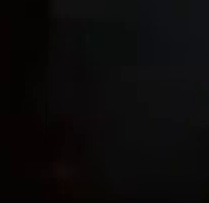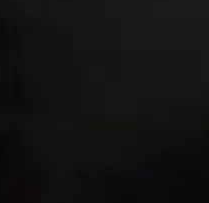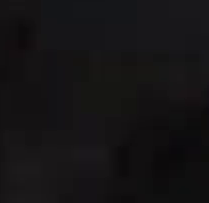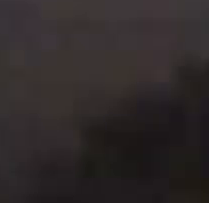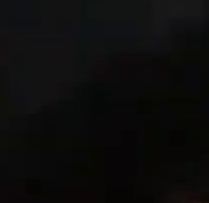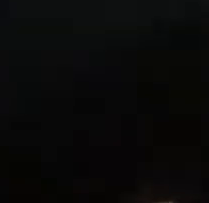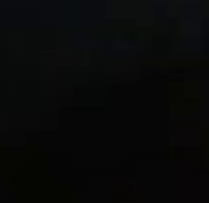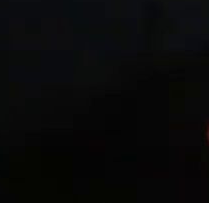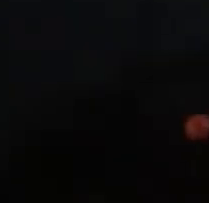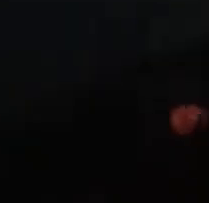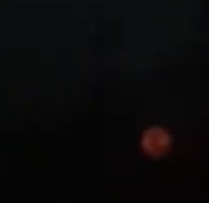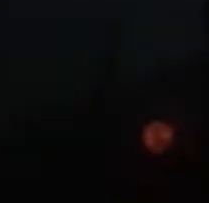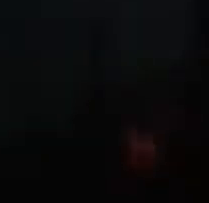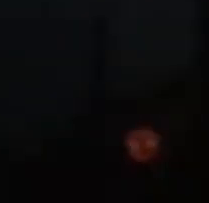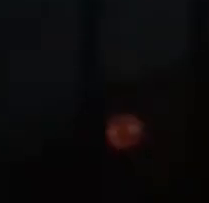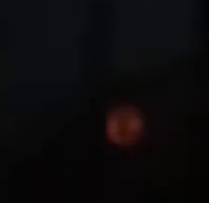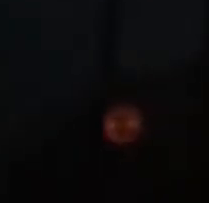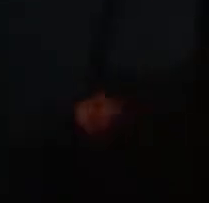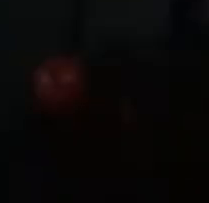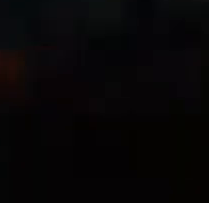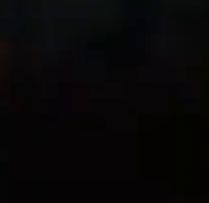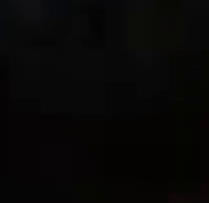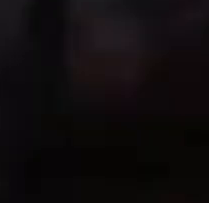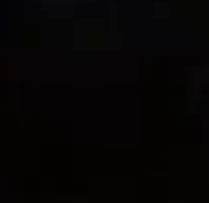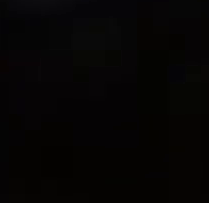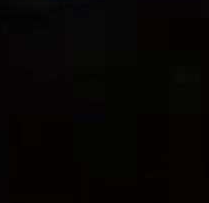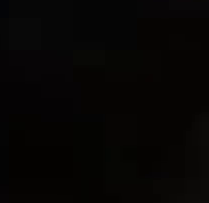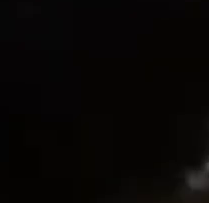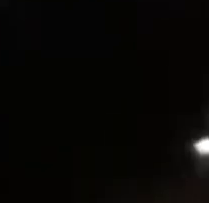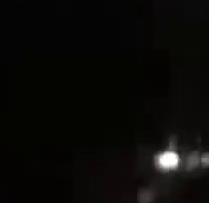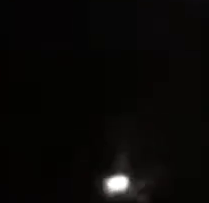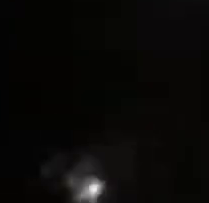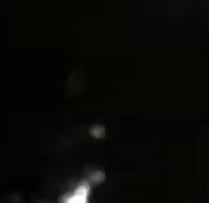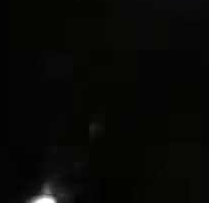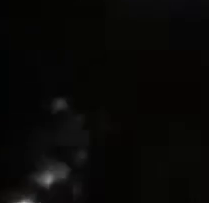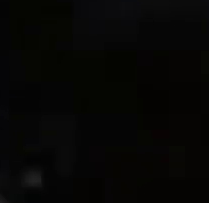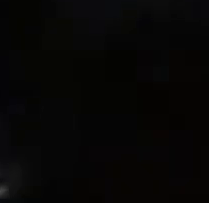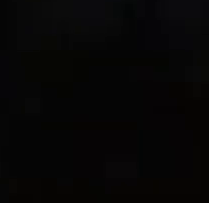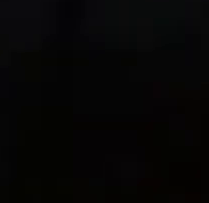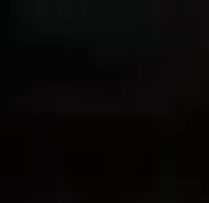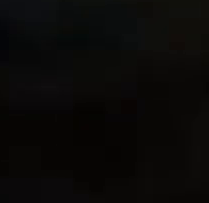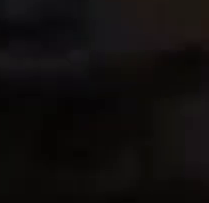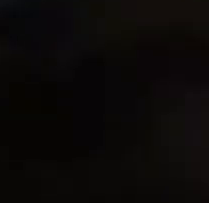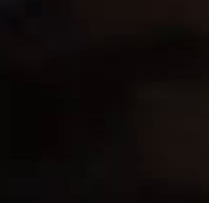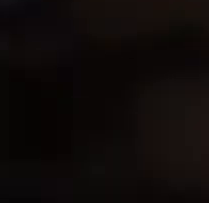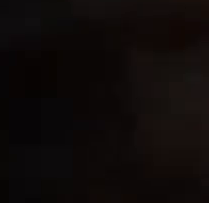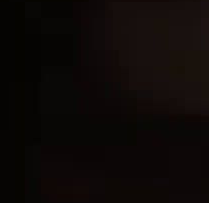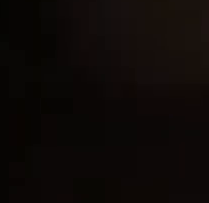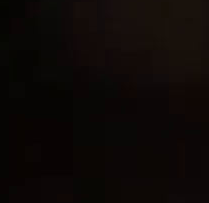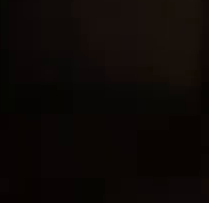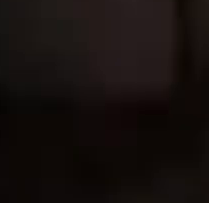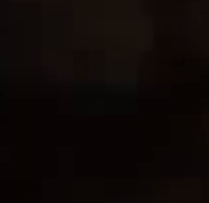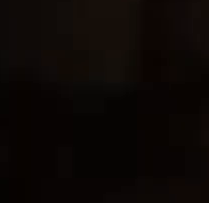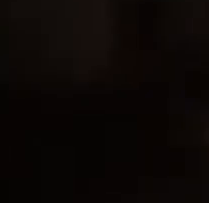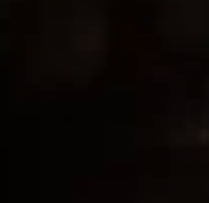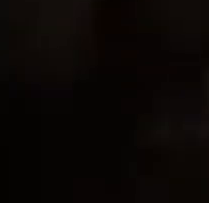Το πέρασμα της κακοκαιρίας σε Κεφαλονιά και η Θράκη έκλεισε τα σχολεία, μετέτρεψε τους δόμους σε ποτάμια και προκάλεσε προβλήματα σε γειτονιές και